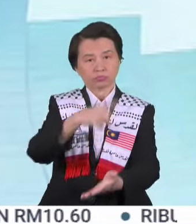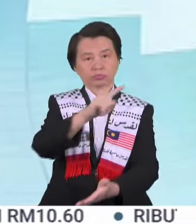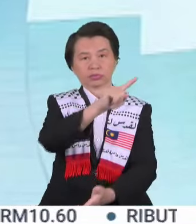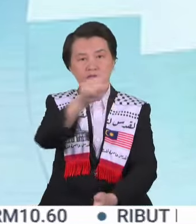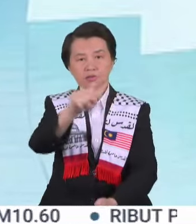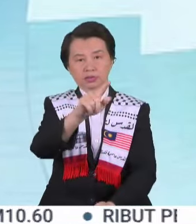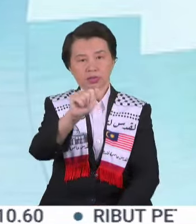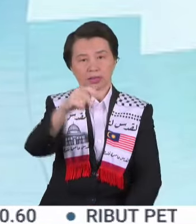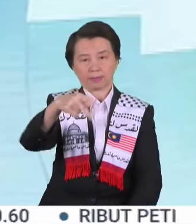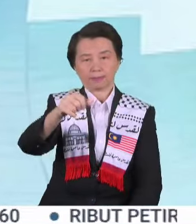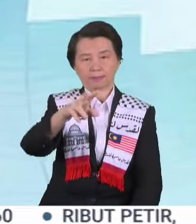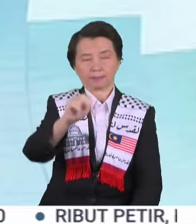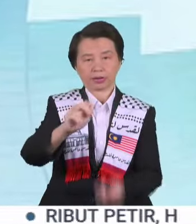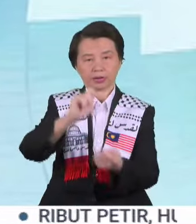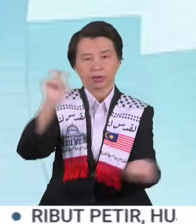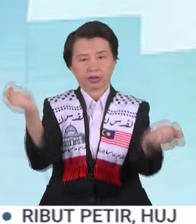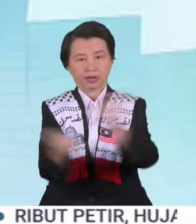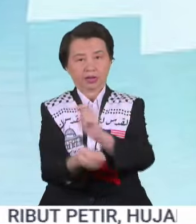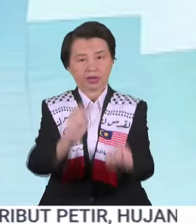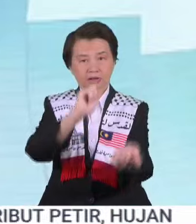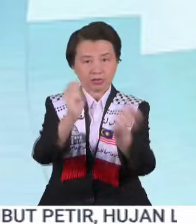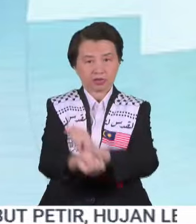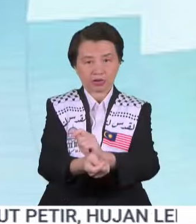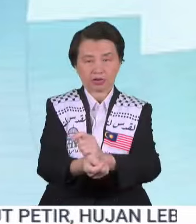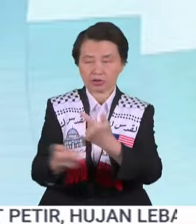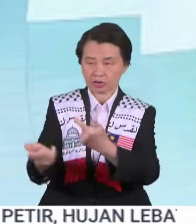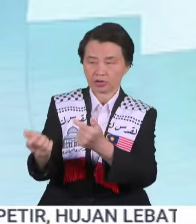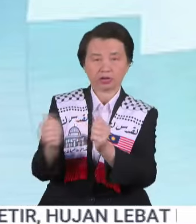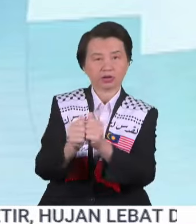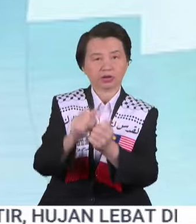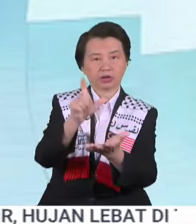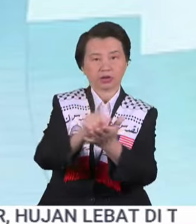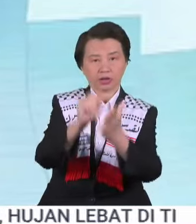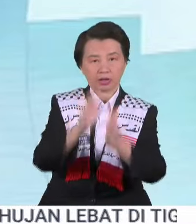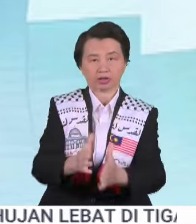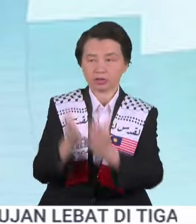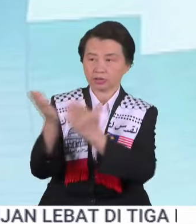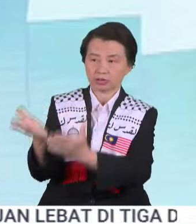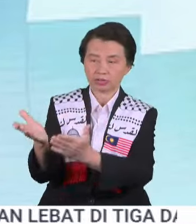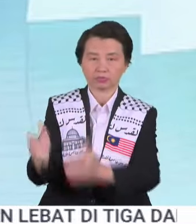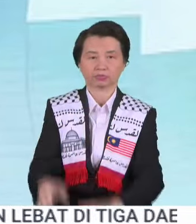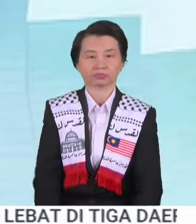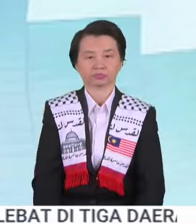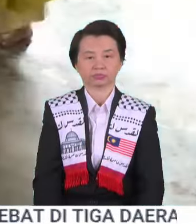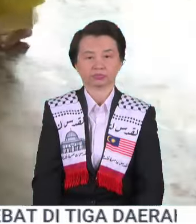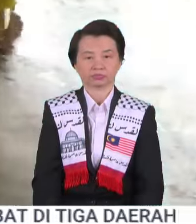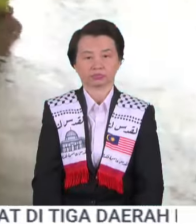aksi menebar roti canai. Laporan lanjut kita bersama wartawan Erwin Zaid.